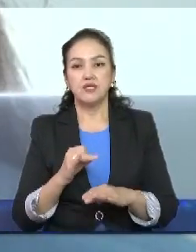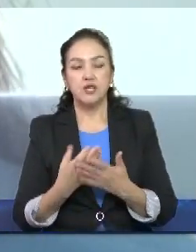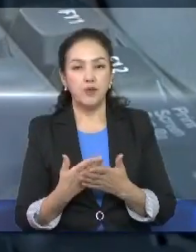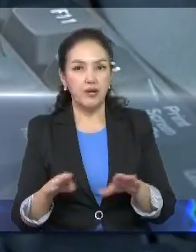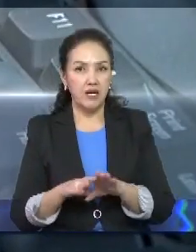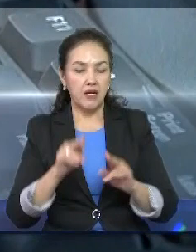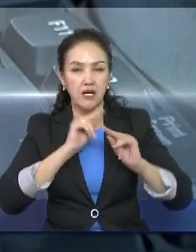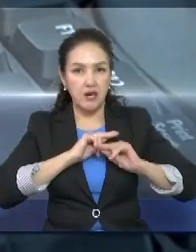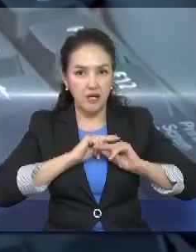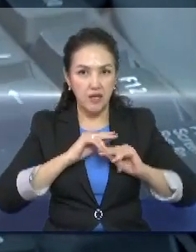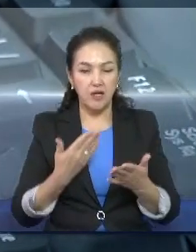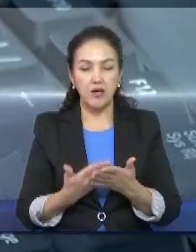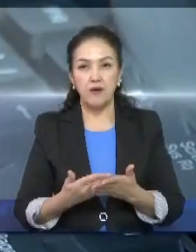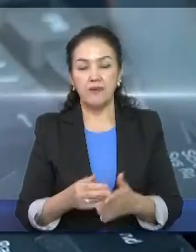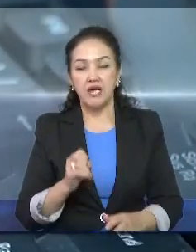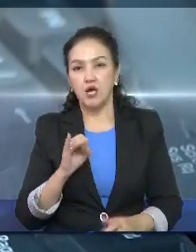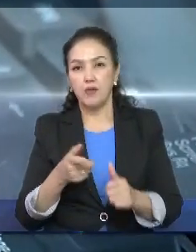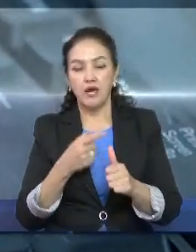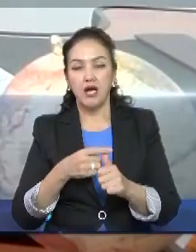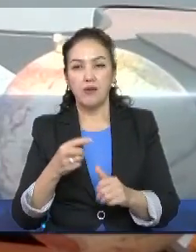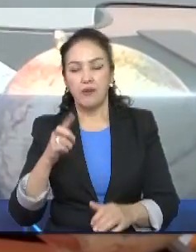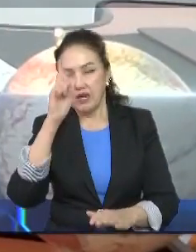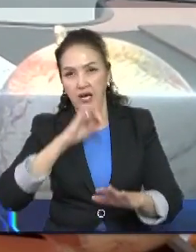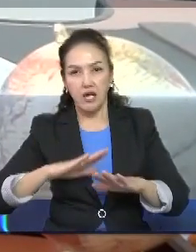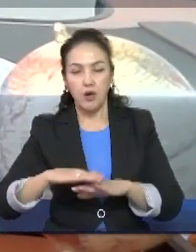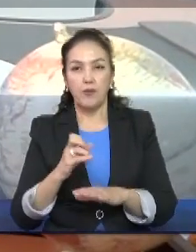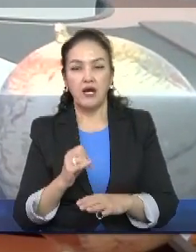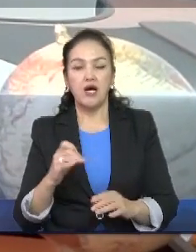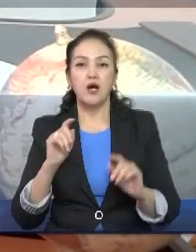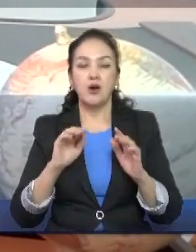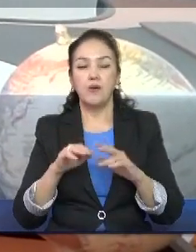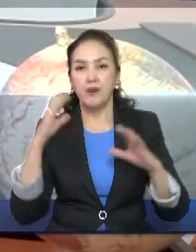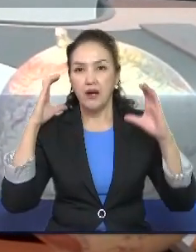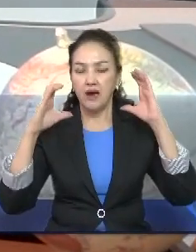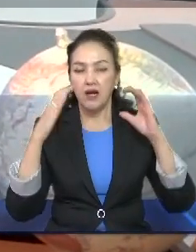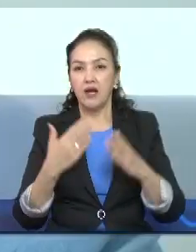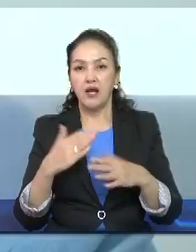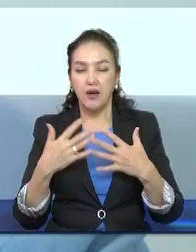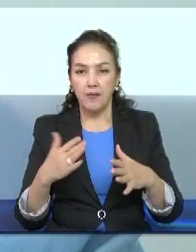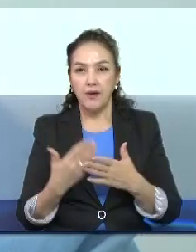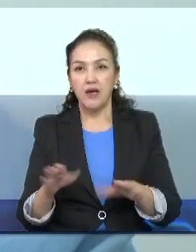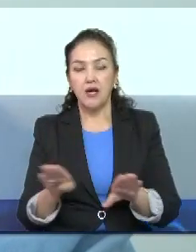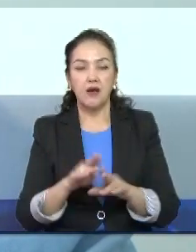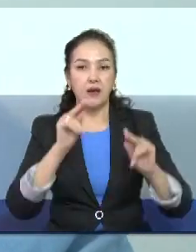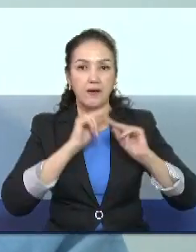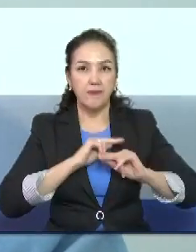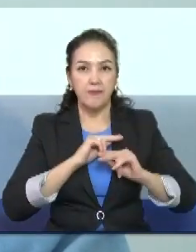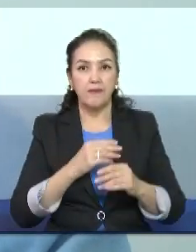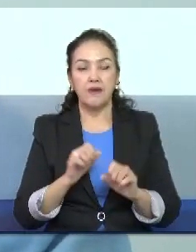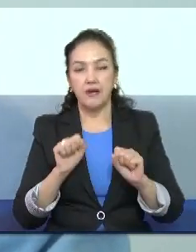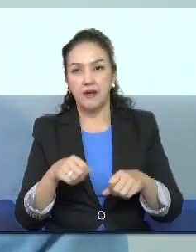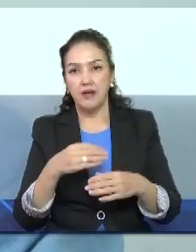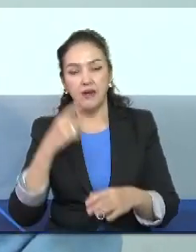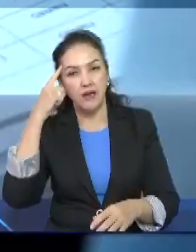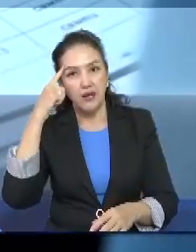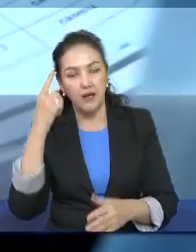инспектор қызметін атқарып жүр. Жәңгір хан атындағы Батыс Қазақстан аграрлық техникалық университетін тәмамдаған. Мемлекеттік қызметші атану мүмкіндігін